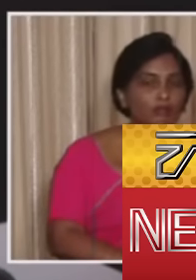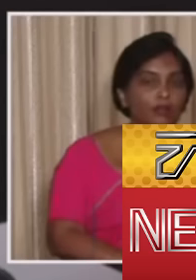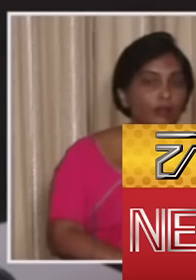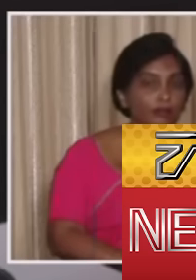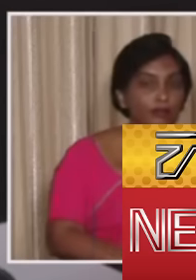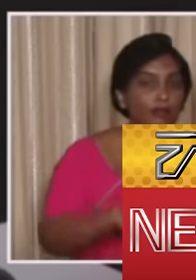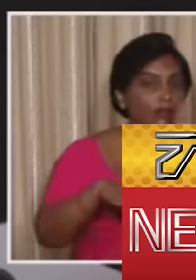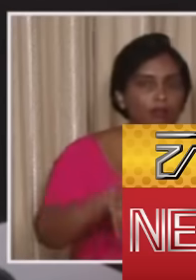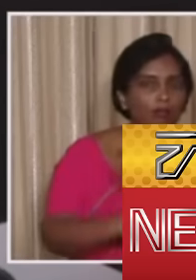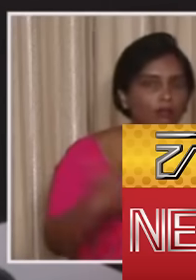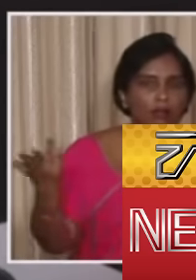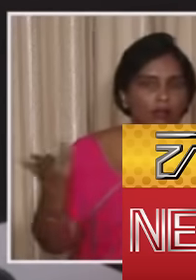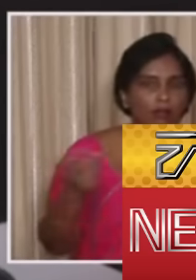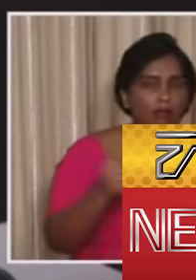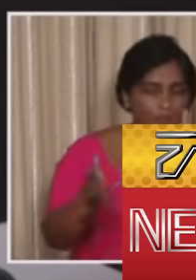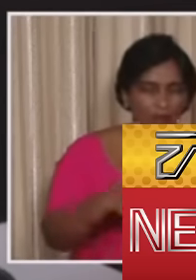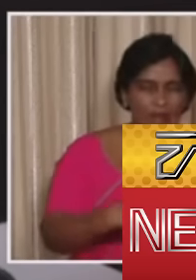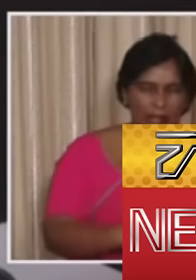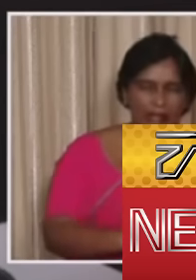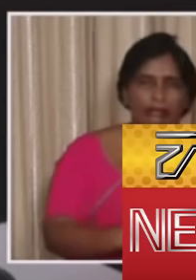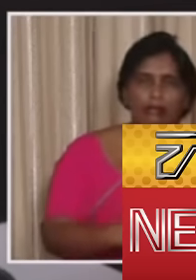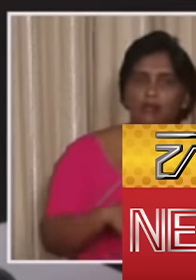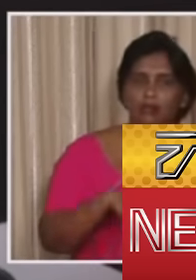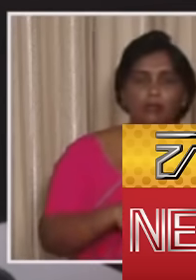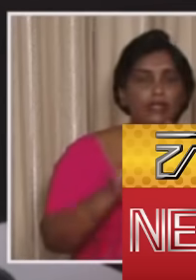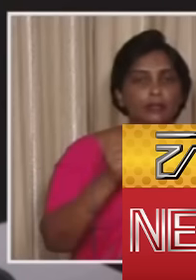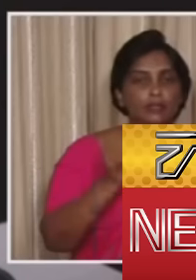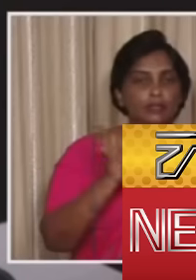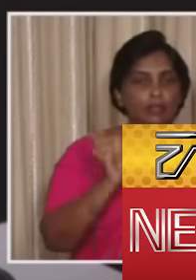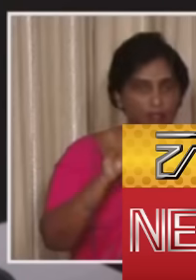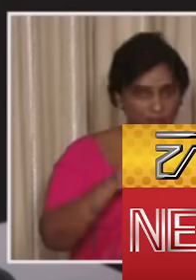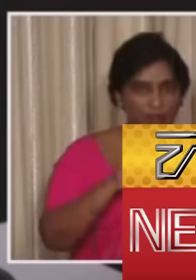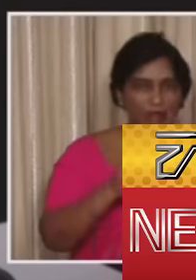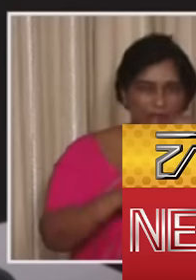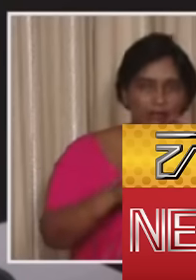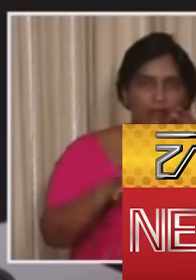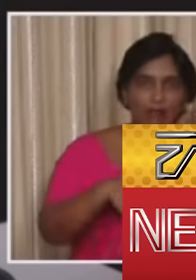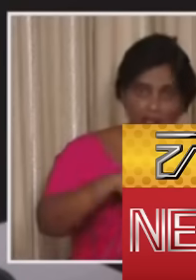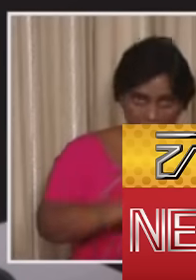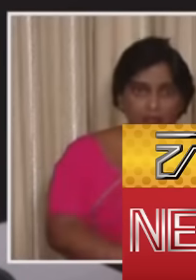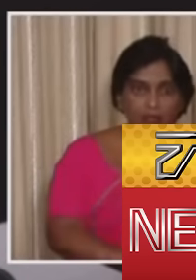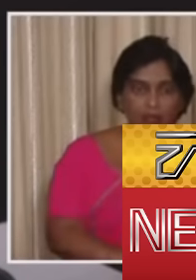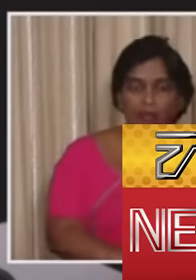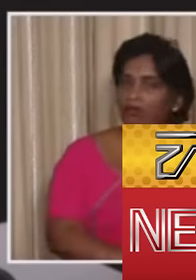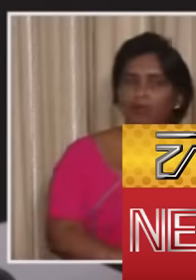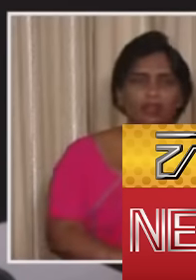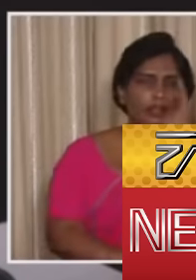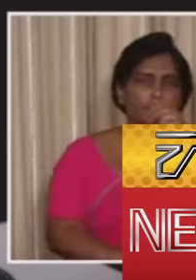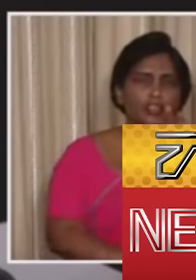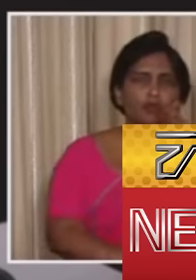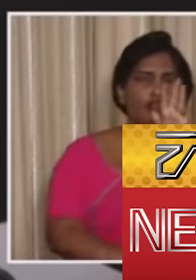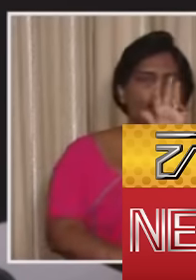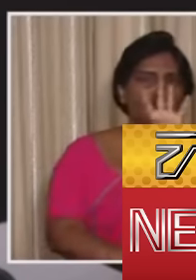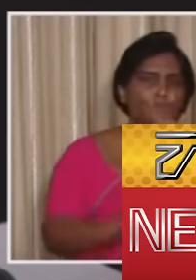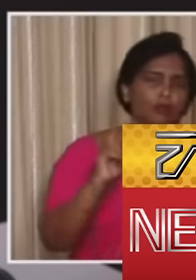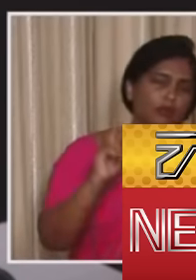අය මුහුණ දෙන්නේ නේ දැන් ගරු නිමල් සිරිපාල සිල්වා මාතෙතුමා ඒකට මුහුණ දෙනවද ඔබතුමා 1994 ඉඳන්